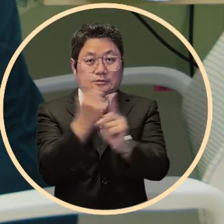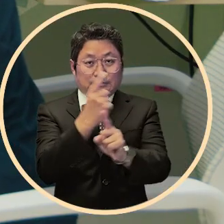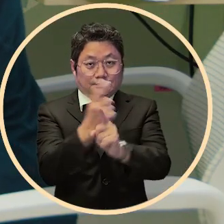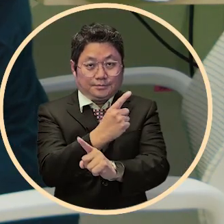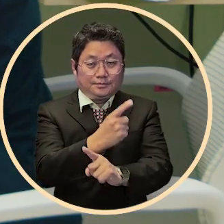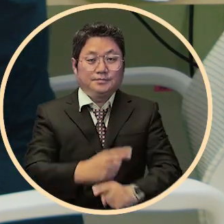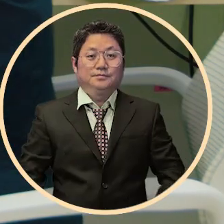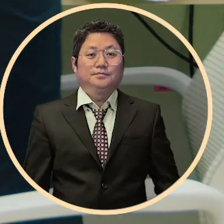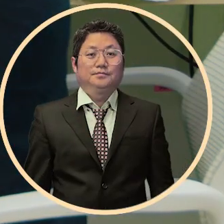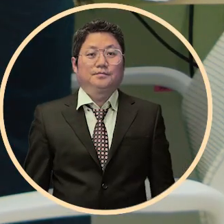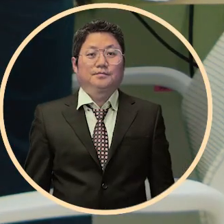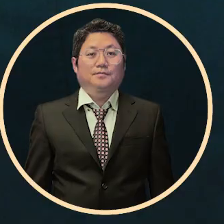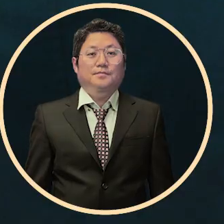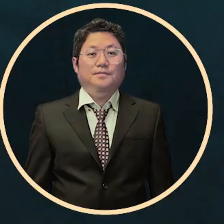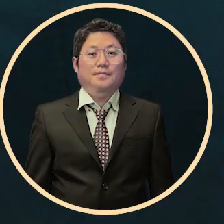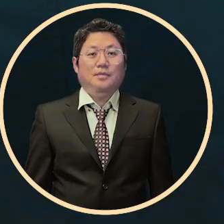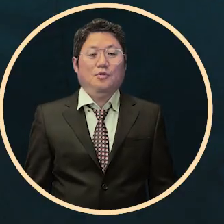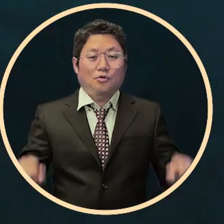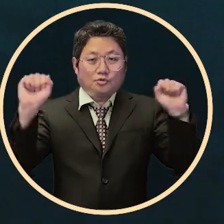앉은 자세 클리닉,